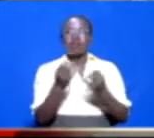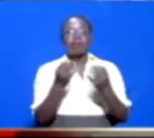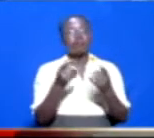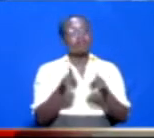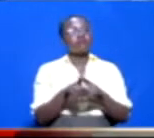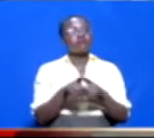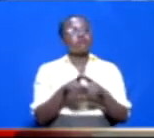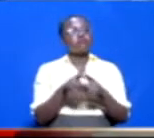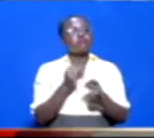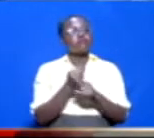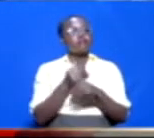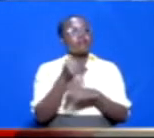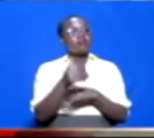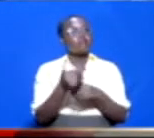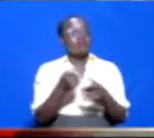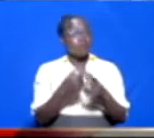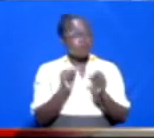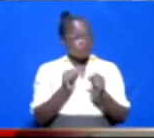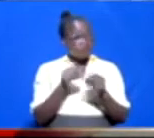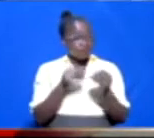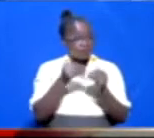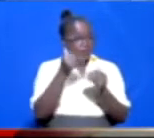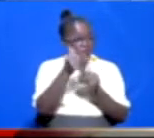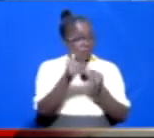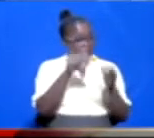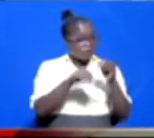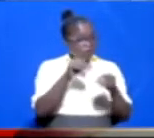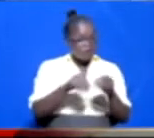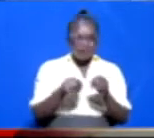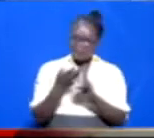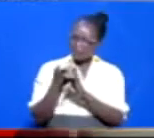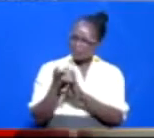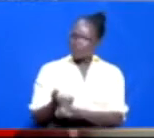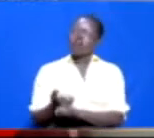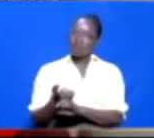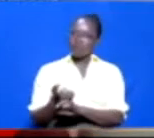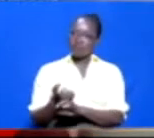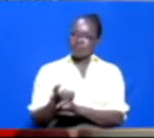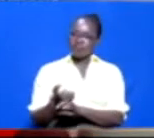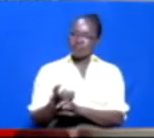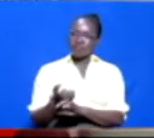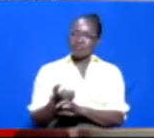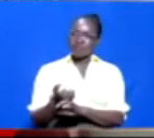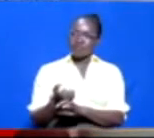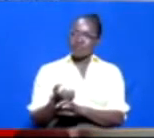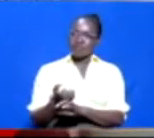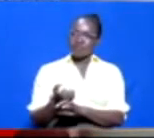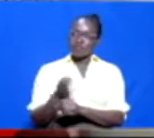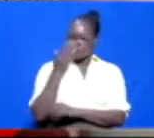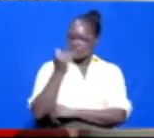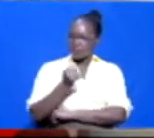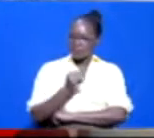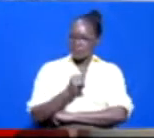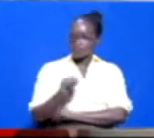kufanya, kuna uwezekano wa kuahirishwa kwa uchaguzi mkuu? Ni ngumu. Mm. Ni ngumu kwa sababu kulingana na